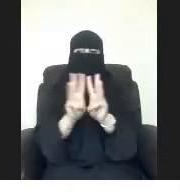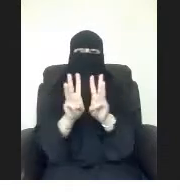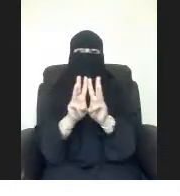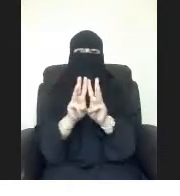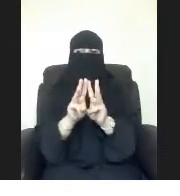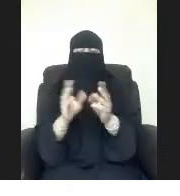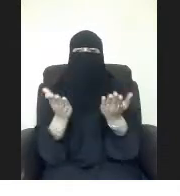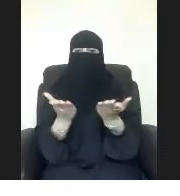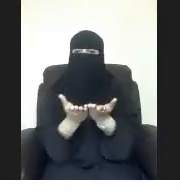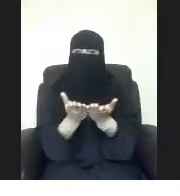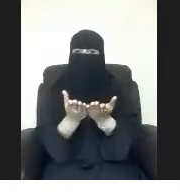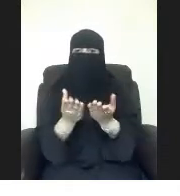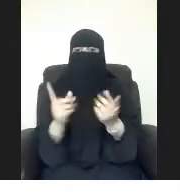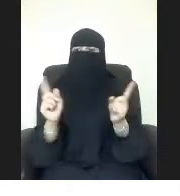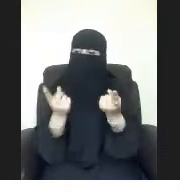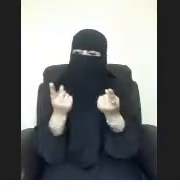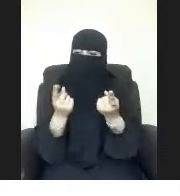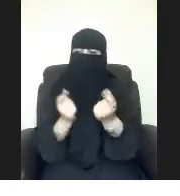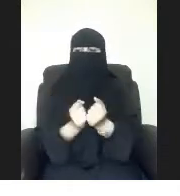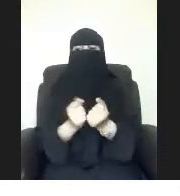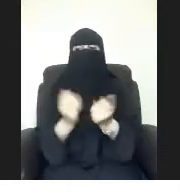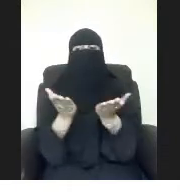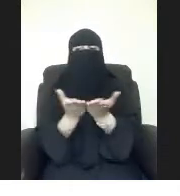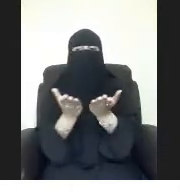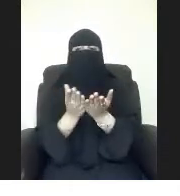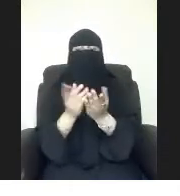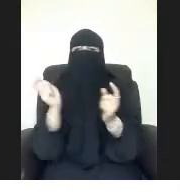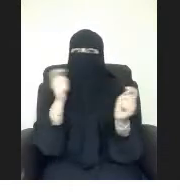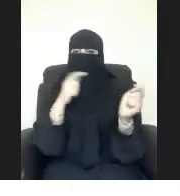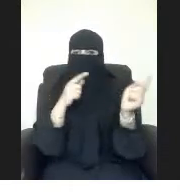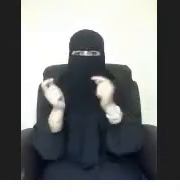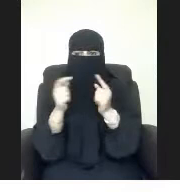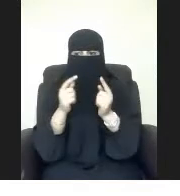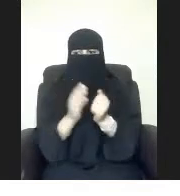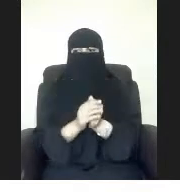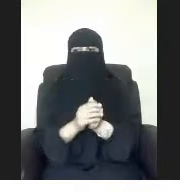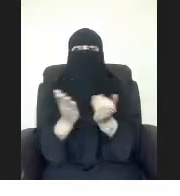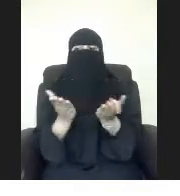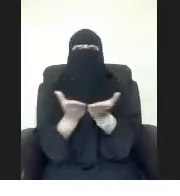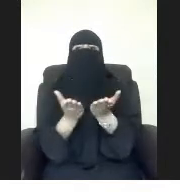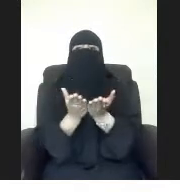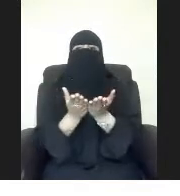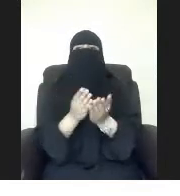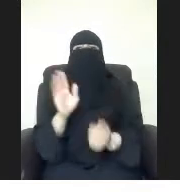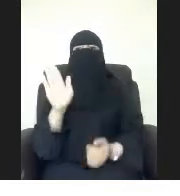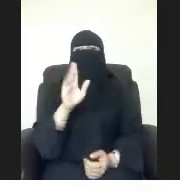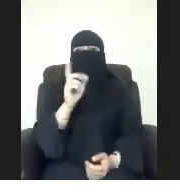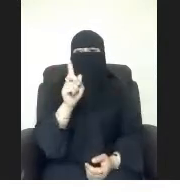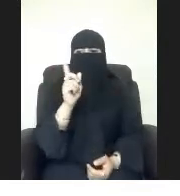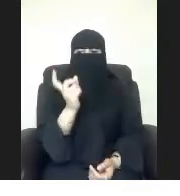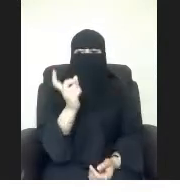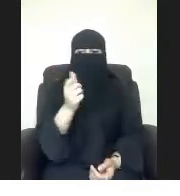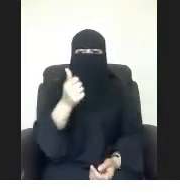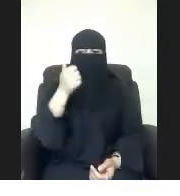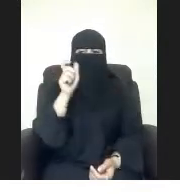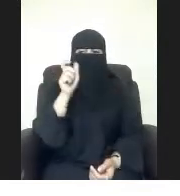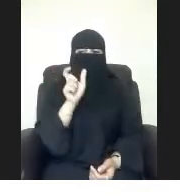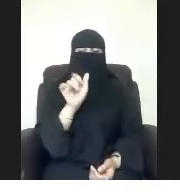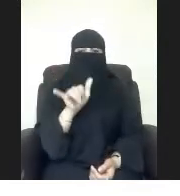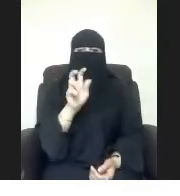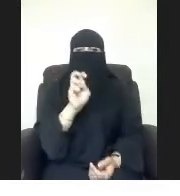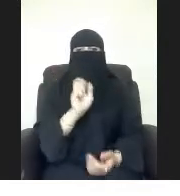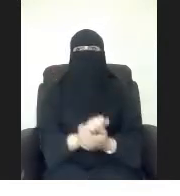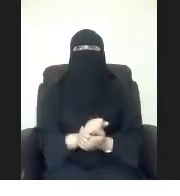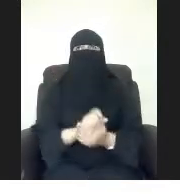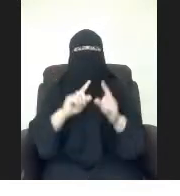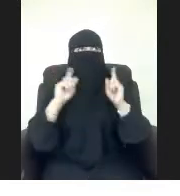ومدرسة سبرانية، وكلها تستخدم بطريقة تبادلية. في أمريكا مدارس كثيرة للتعليم الافتراضي أو